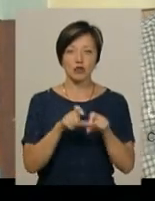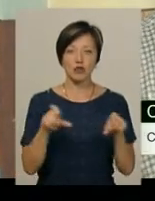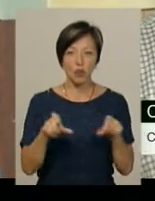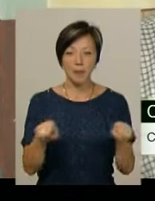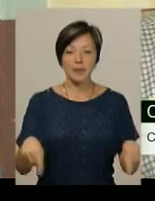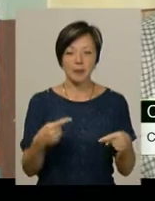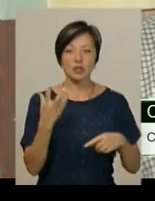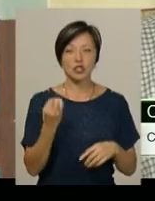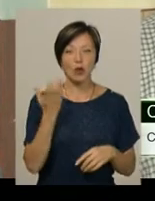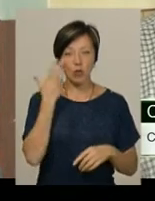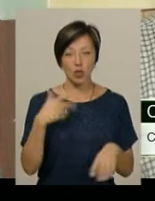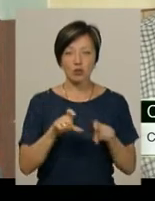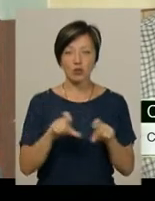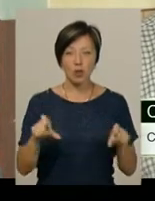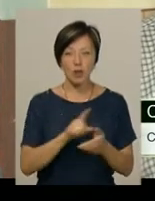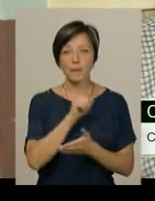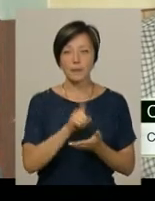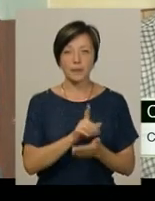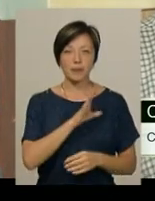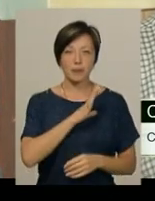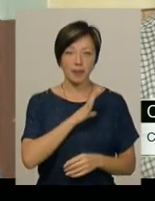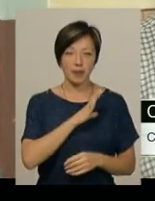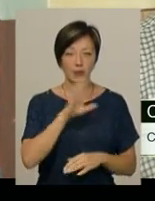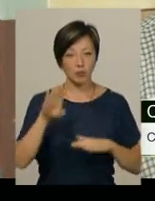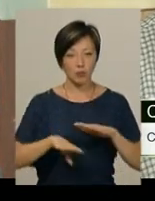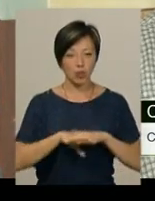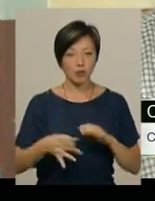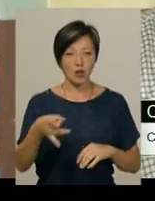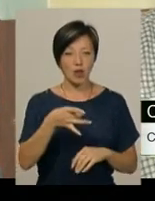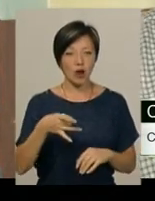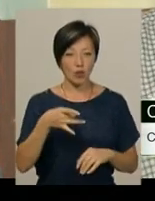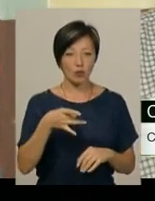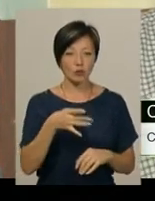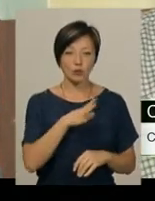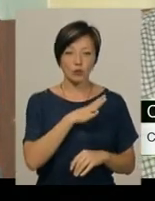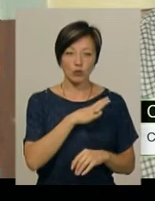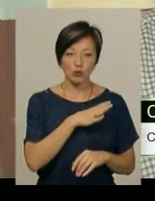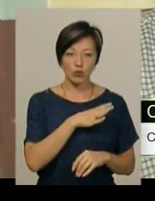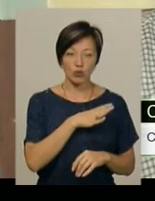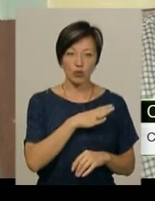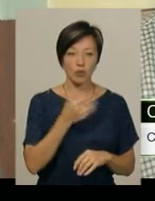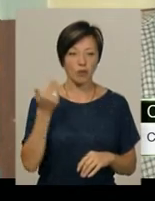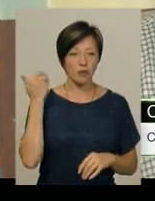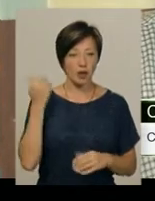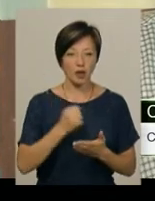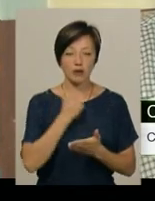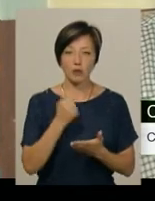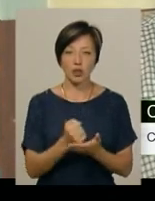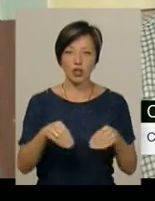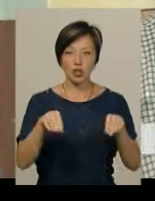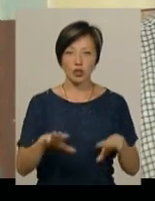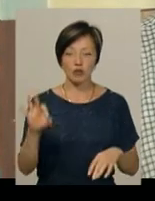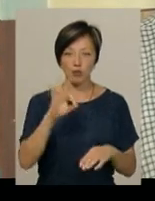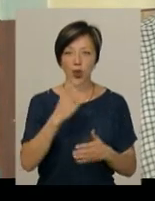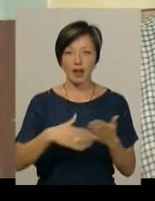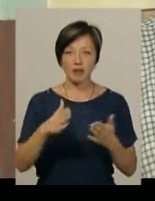коли школа підлягала підпорядкуванню району. Було попередньо прийнято рішення про